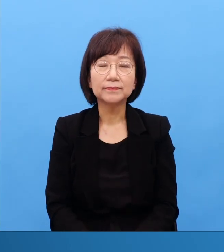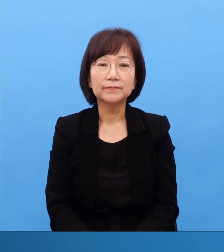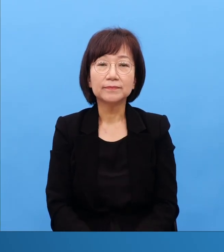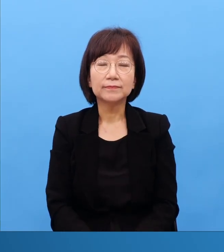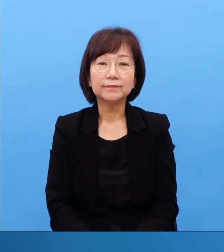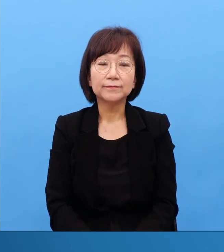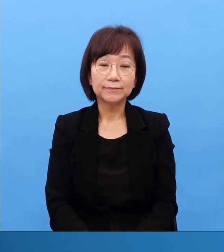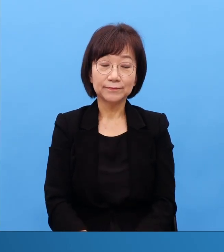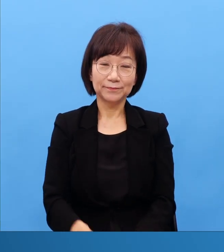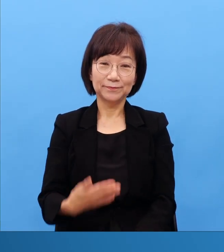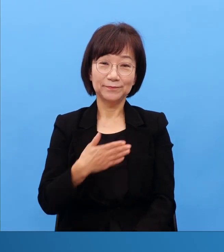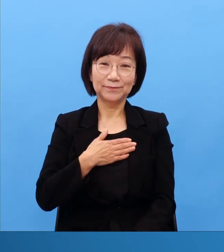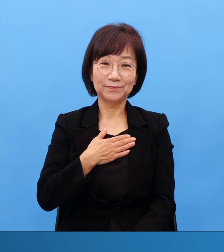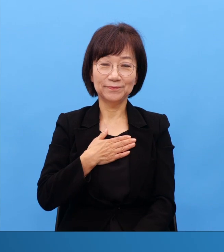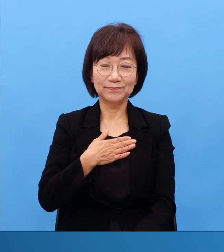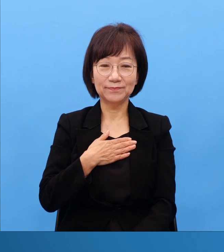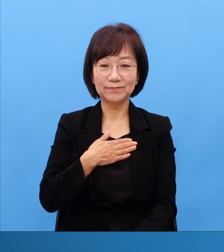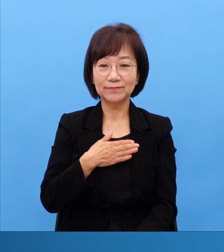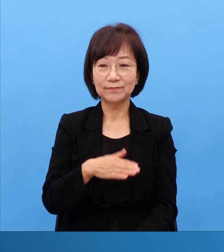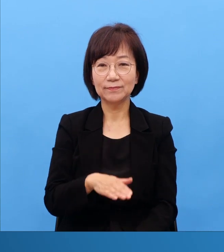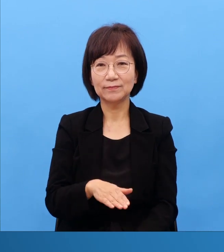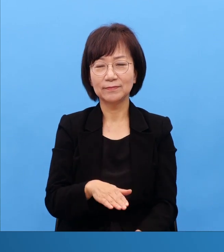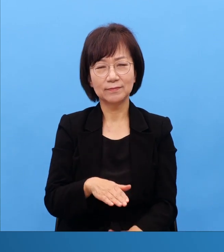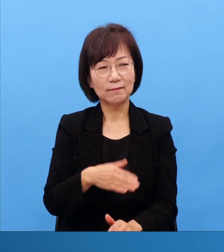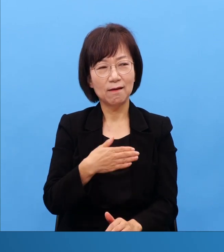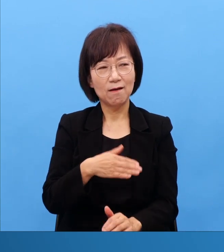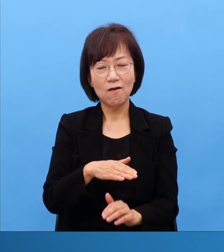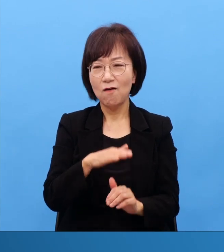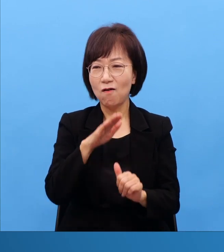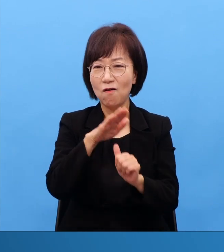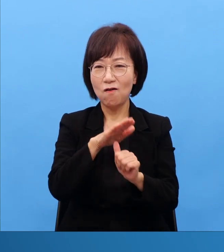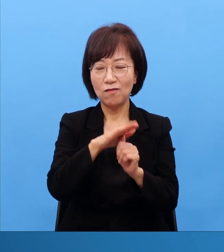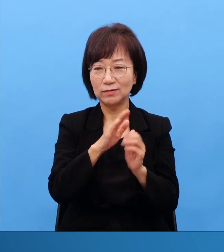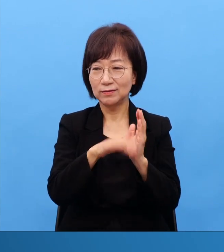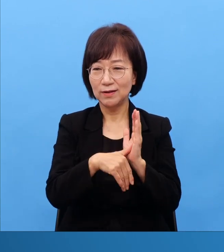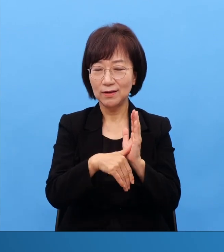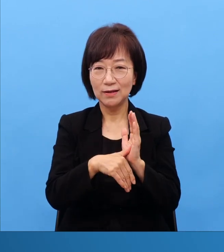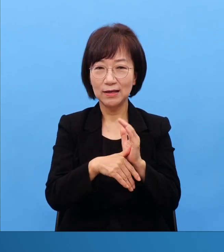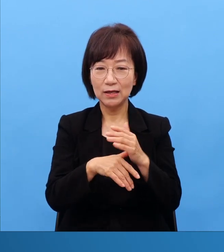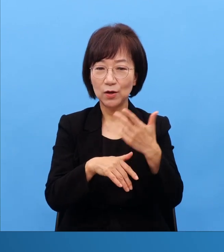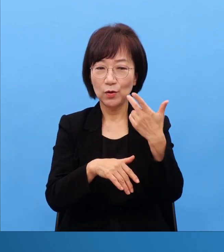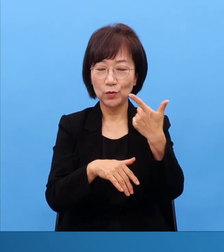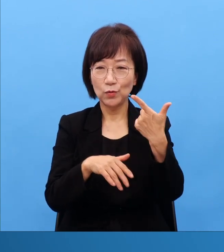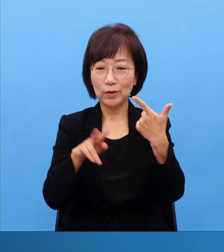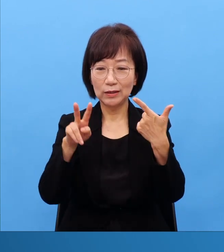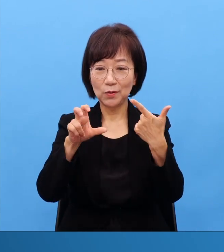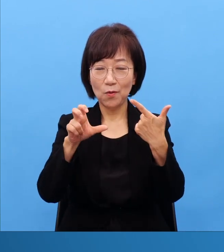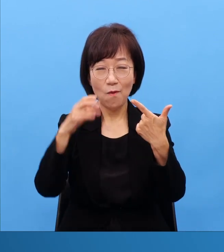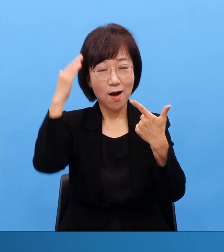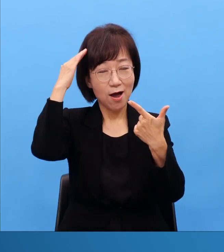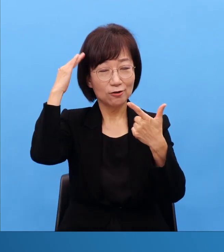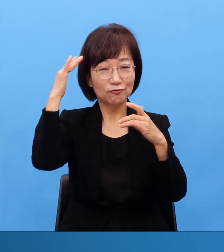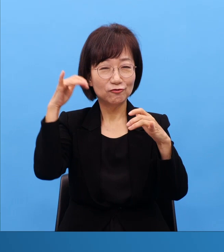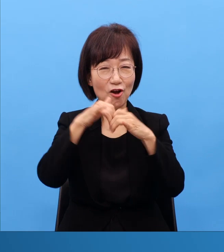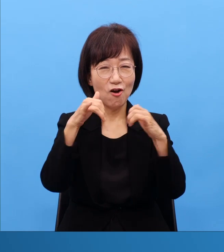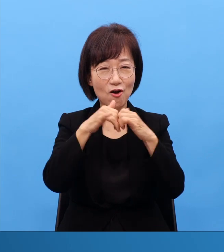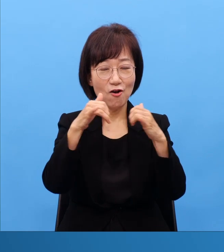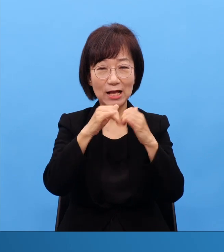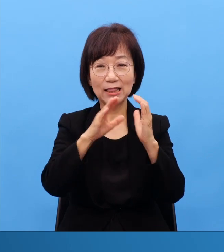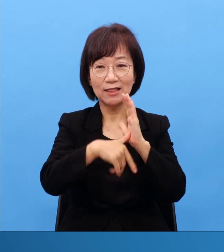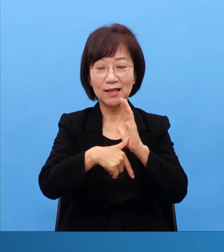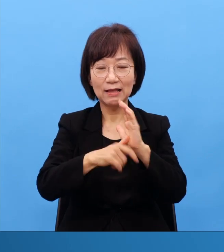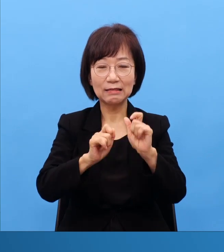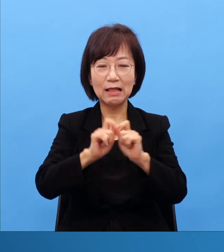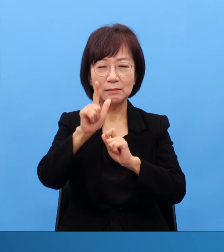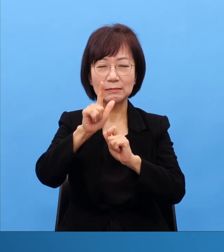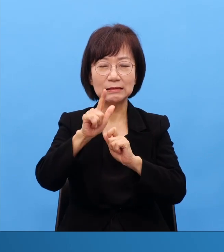우리 어릴 때는 그 6.25 때인데 거의 판자집이었어요. And when we were